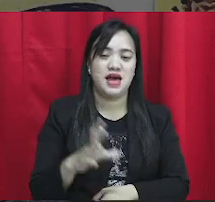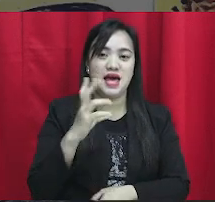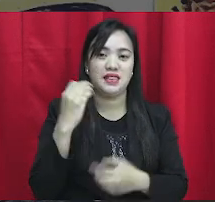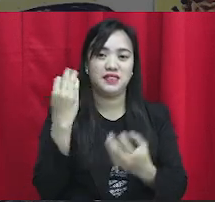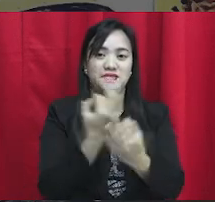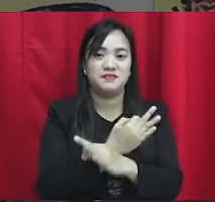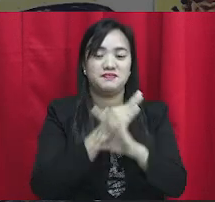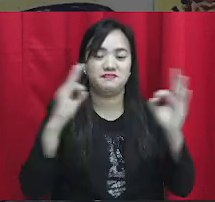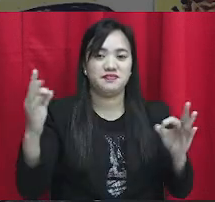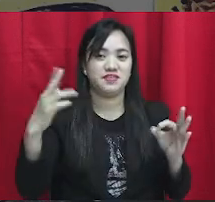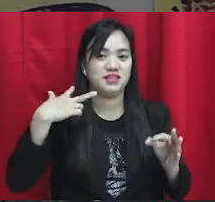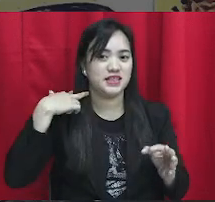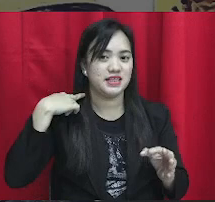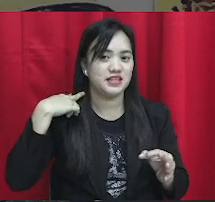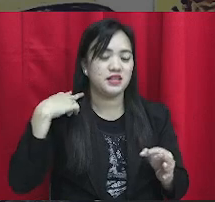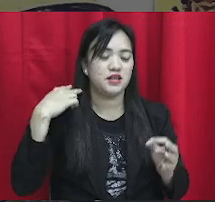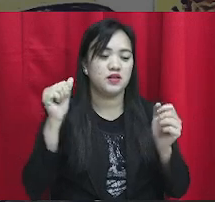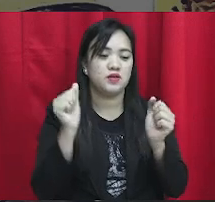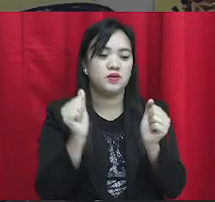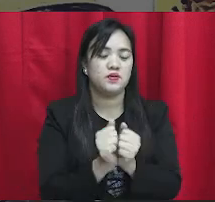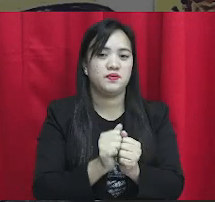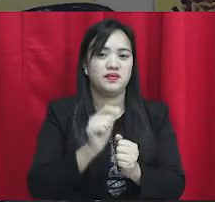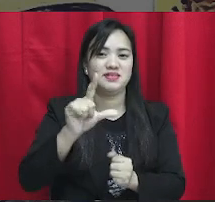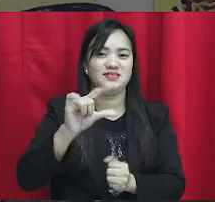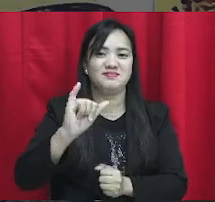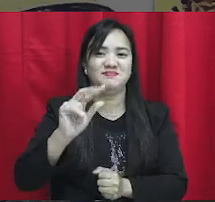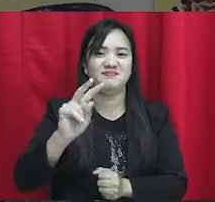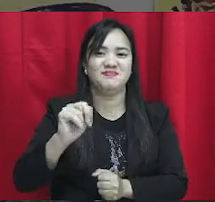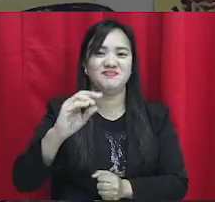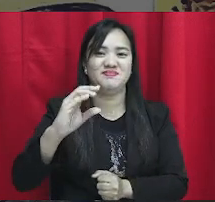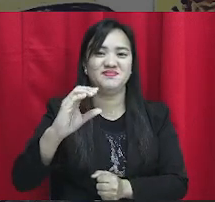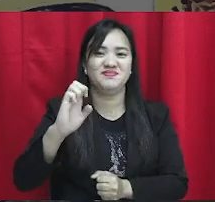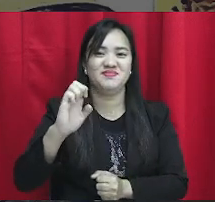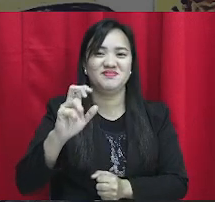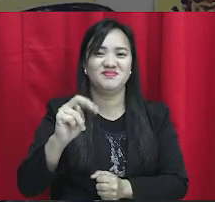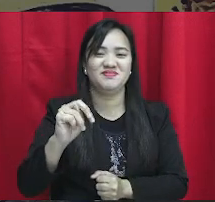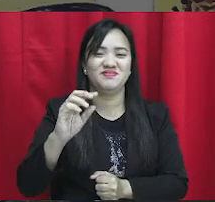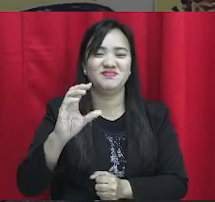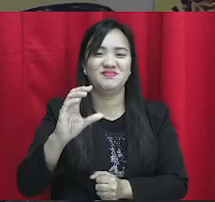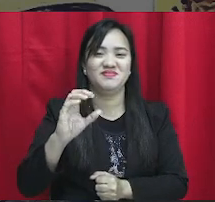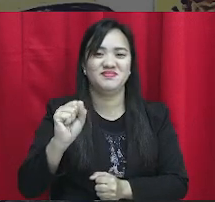haircut with license. Wala ko license.